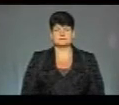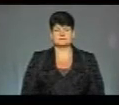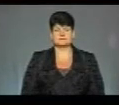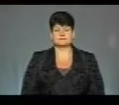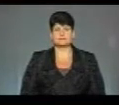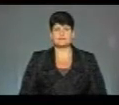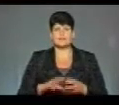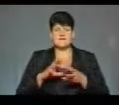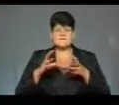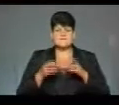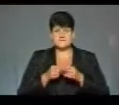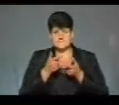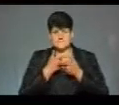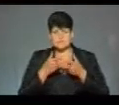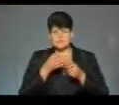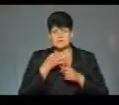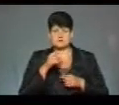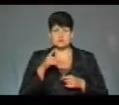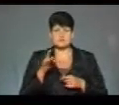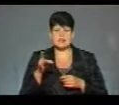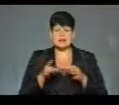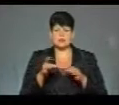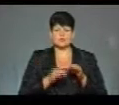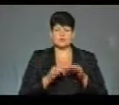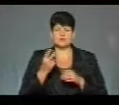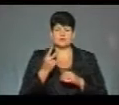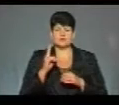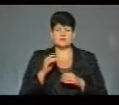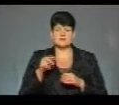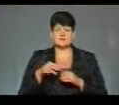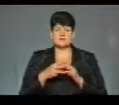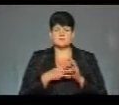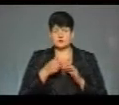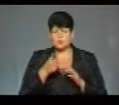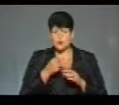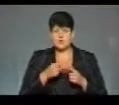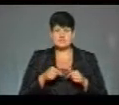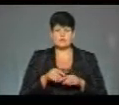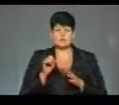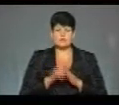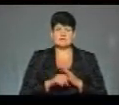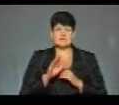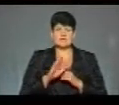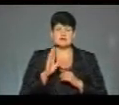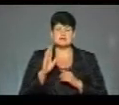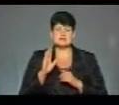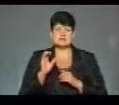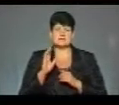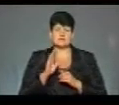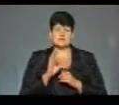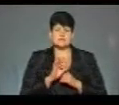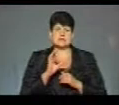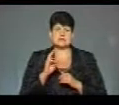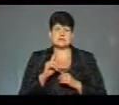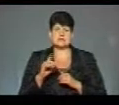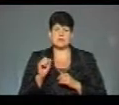Вирок обвинуваченим оголосив Зборівський райсуд 2 квітня 2018 року. Організатора вбивства Олександра Закутнього та одного з виконавців